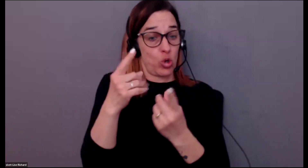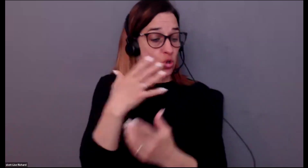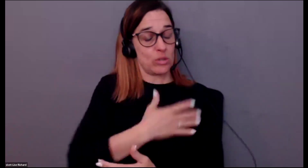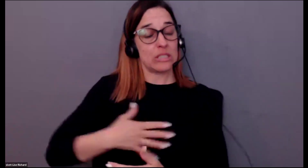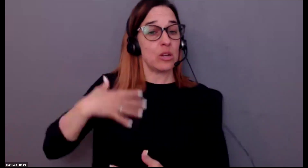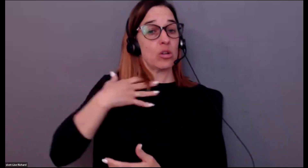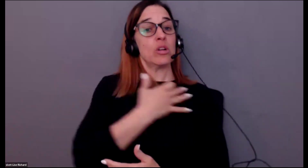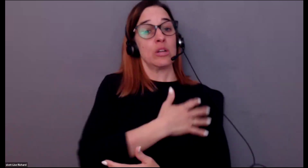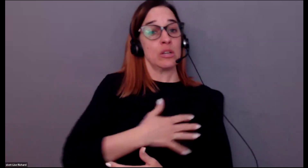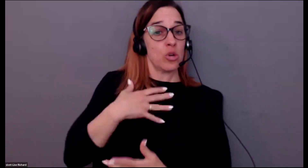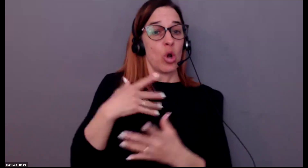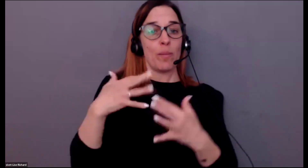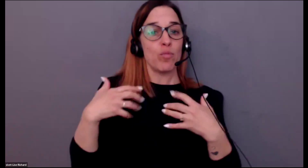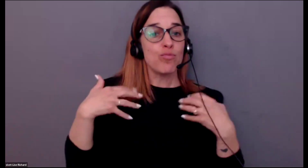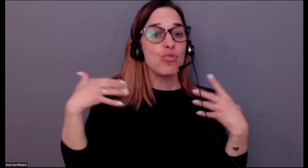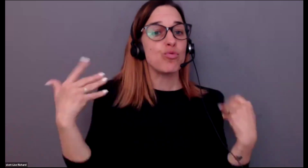niveau du cou.